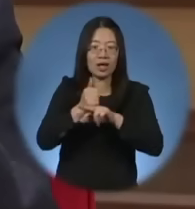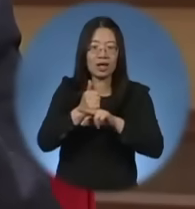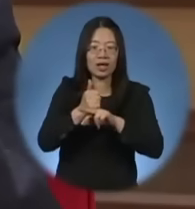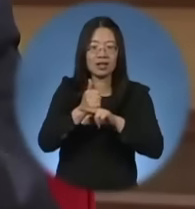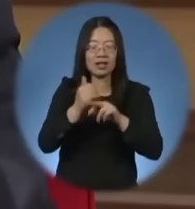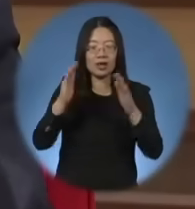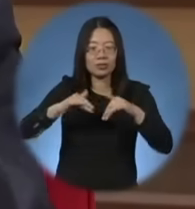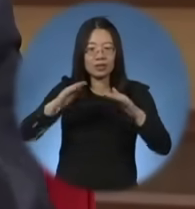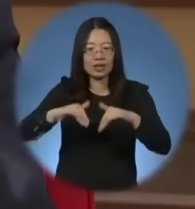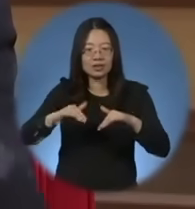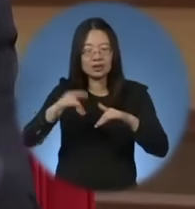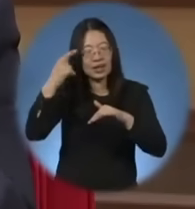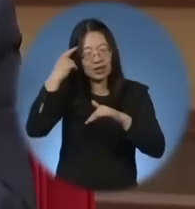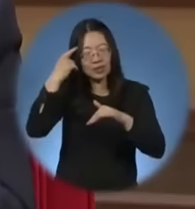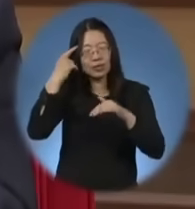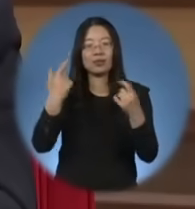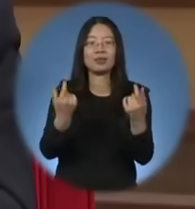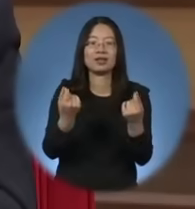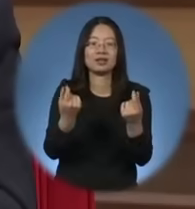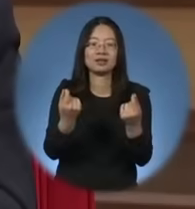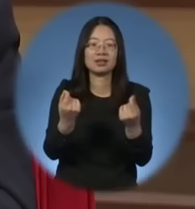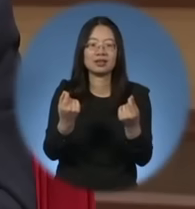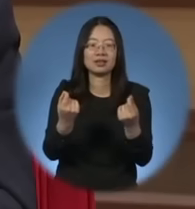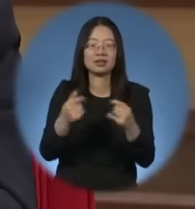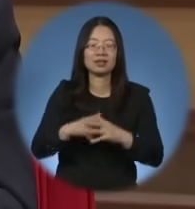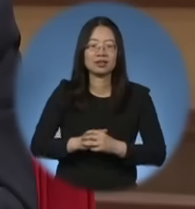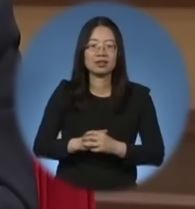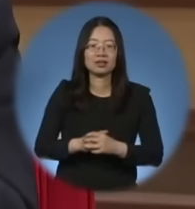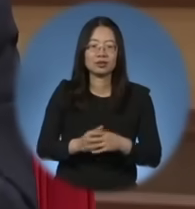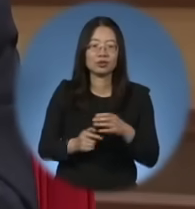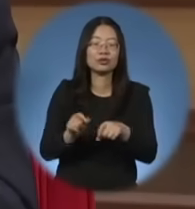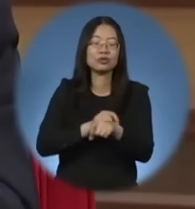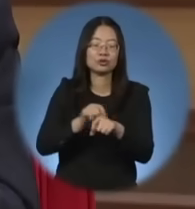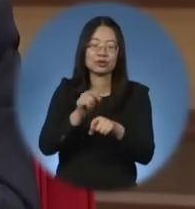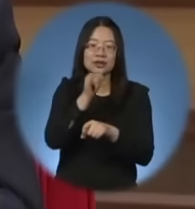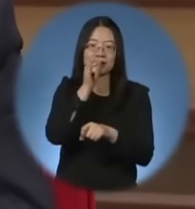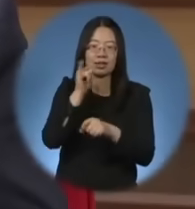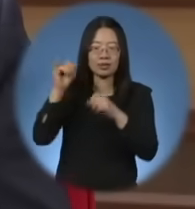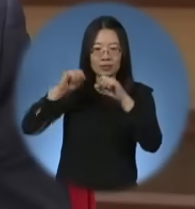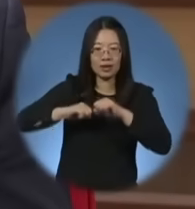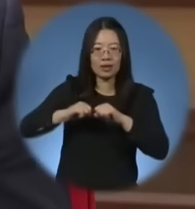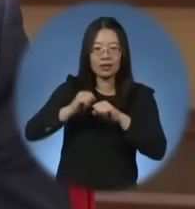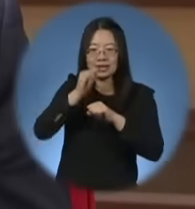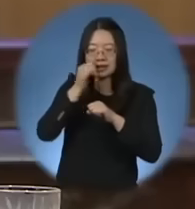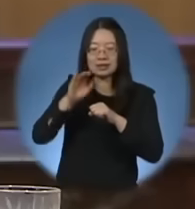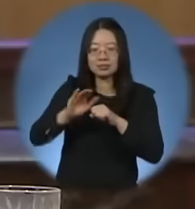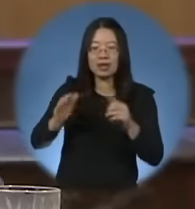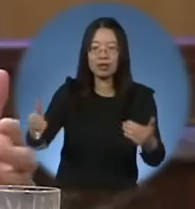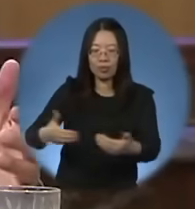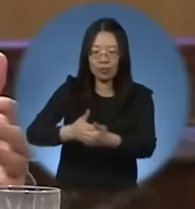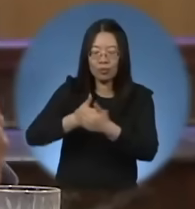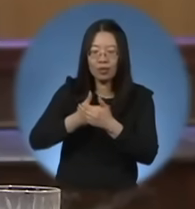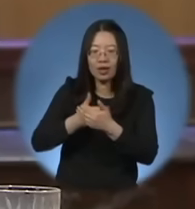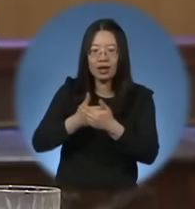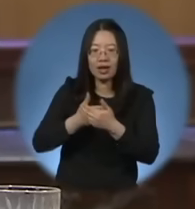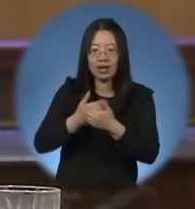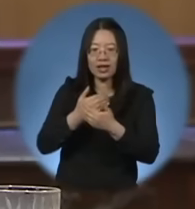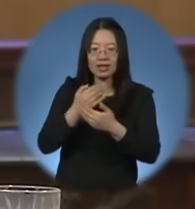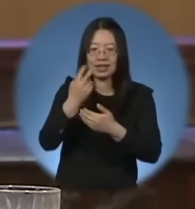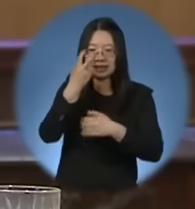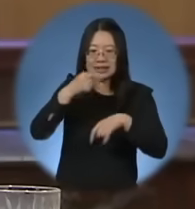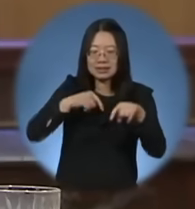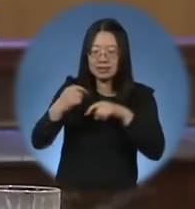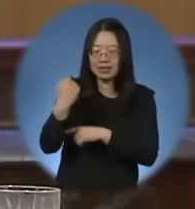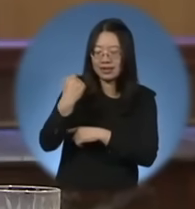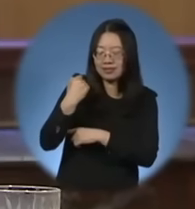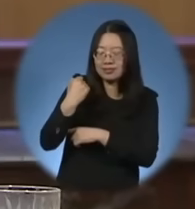왕조를 무너지는 것에 사고 방식이라 생각해요네 아주 특수한 거예요 멸망시키지 포용해서 집배